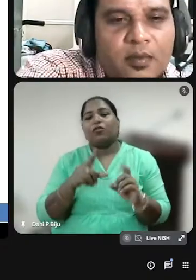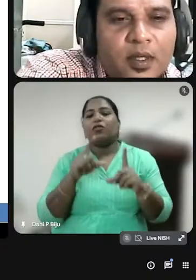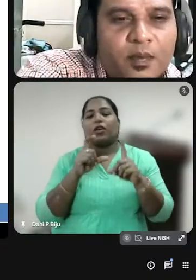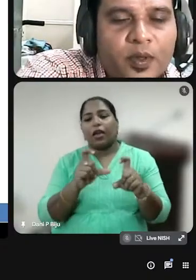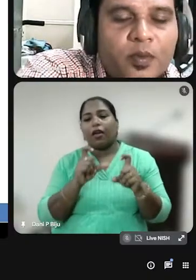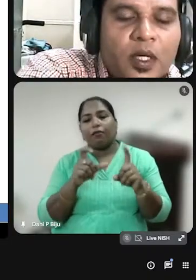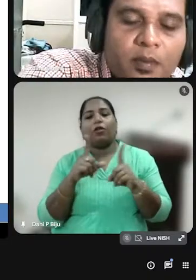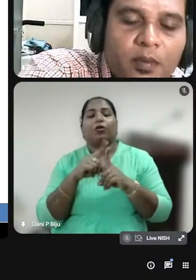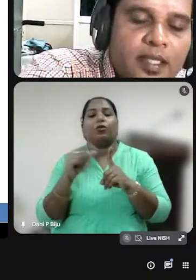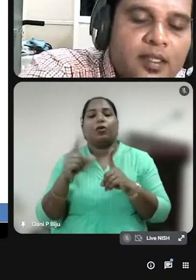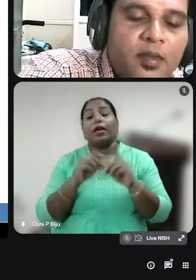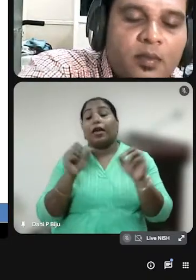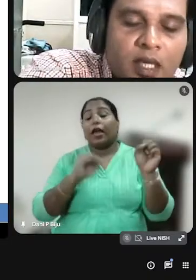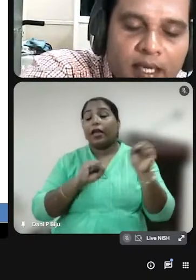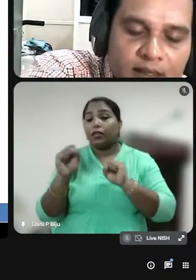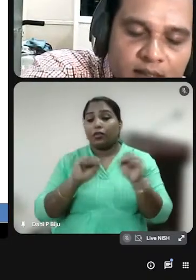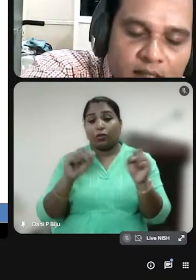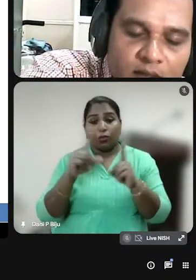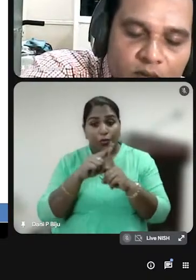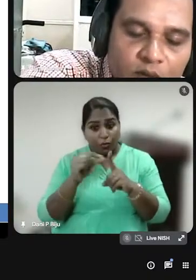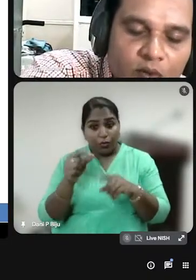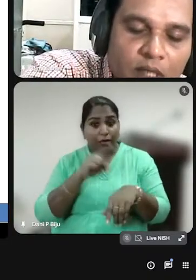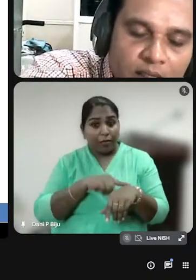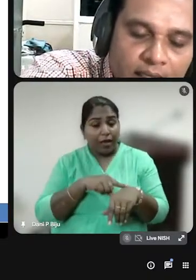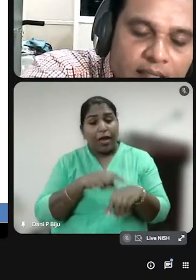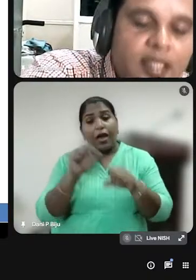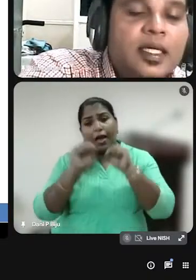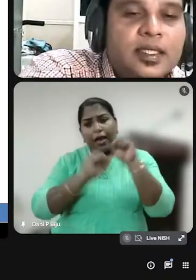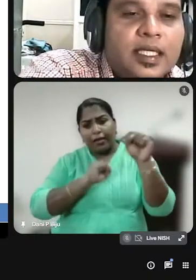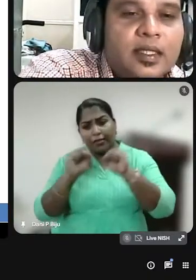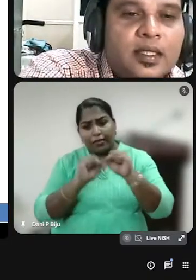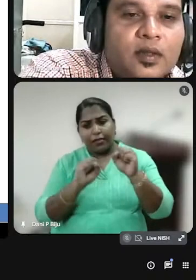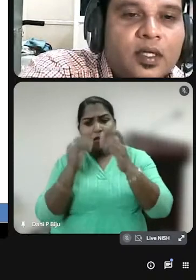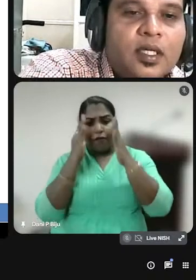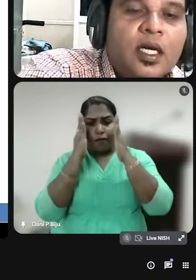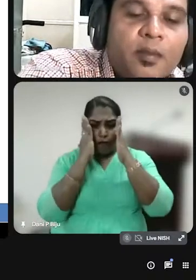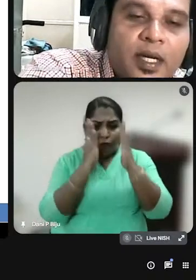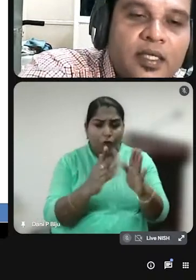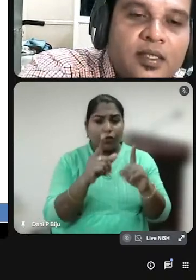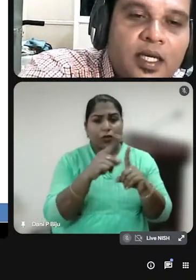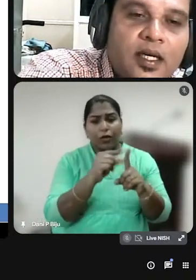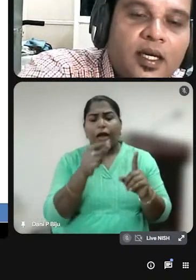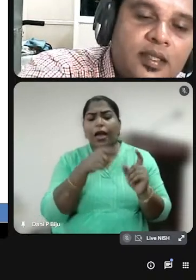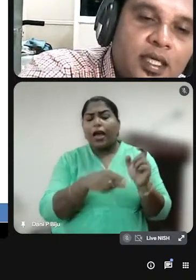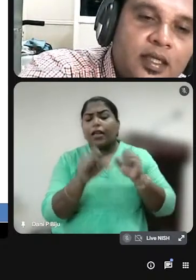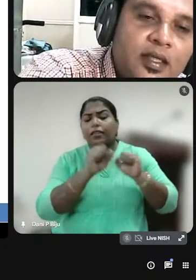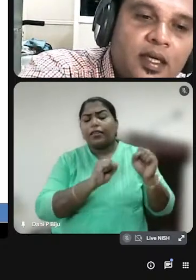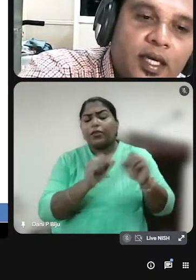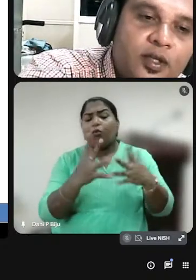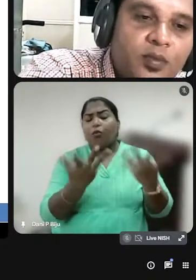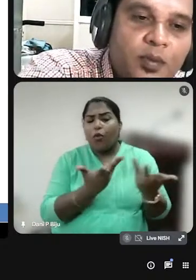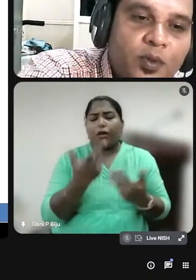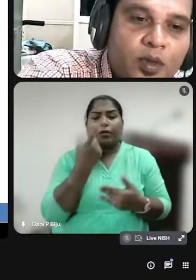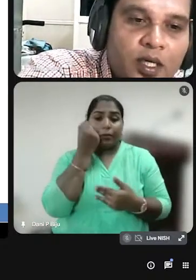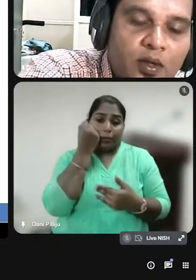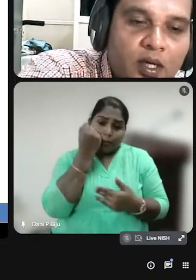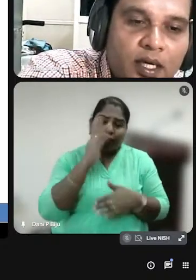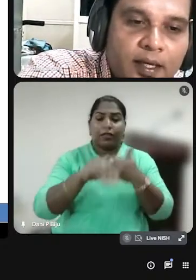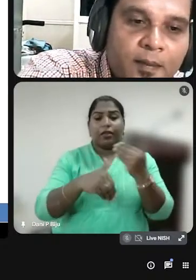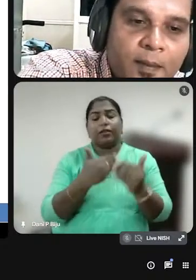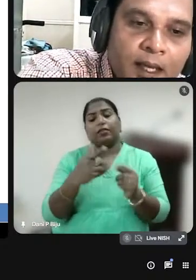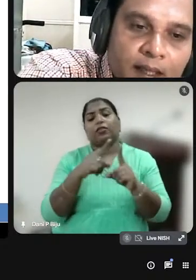എക്സസൈസ് ചെയ്യുമ്പോൾ എപ്പോഴും മാക്സിമം ആ എക്സസൈസിനോട് എന്താണ് ചെയ്യുന്നതെന്നുള്ളത് മനസ്സിലാക്കുകയും ചെയ്യുന്നതാണ് ഏറ്റവും